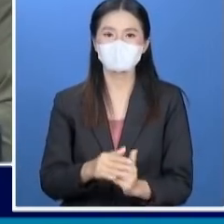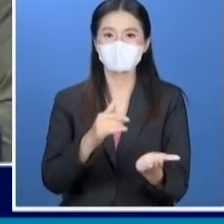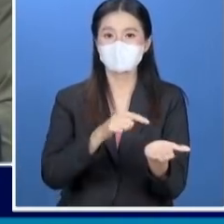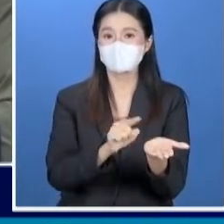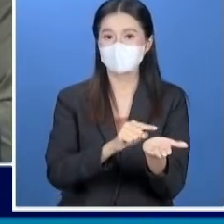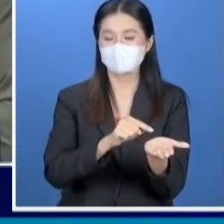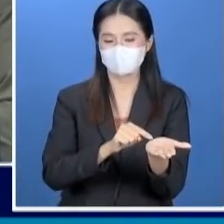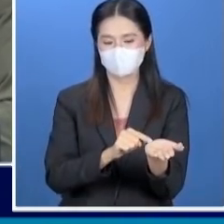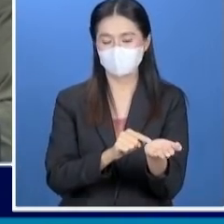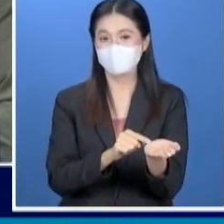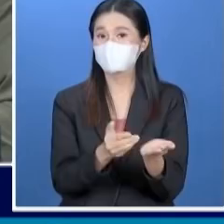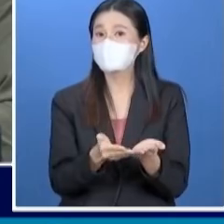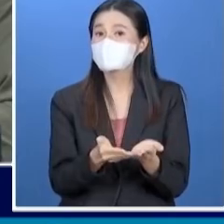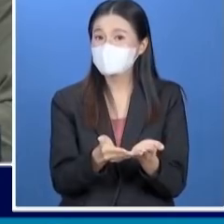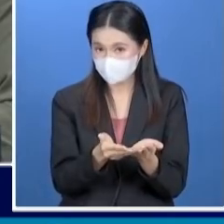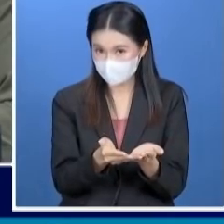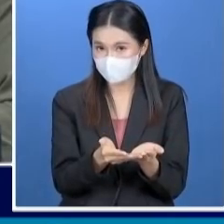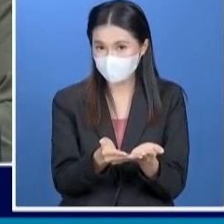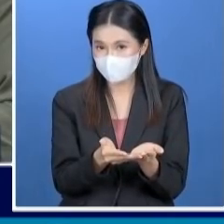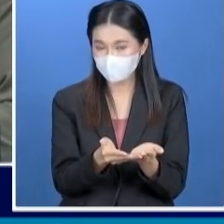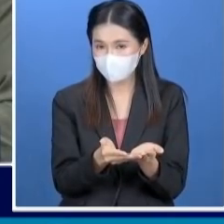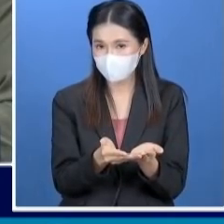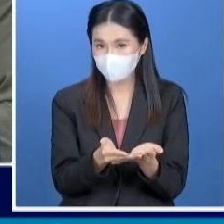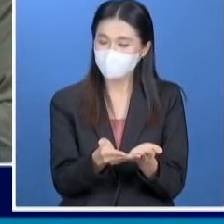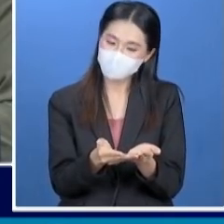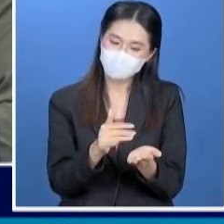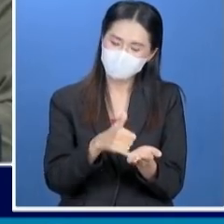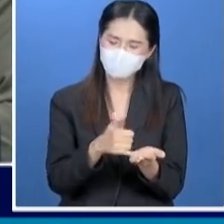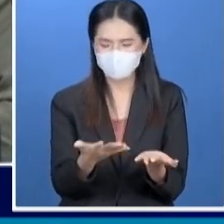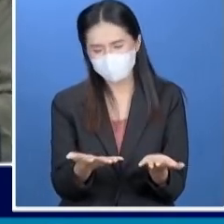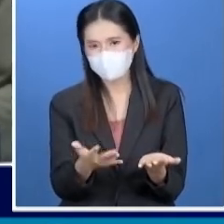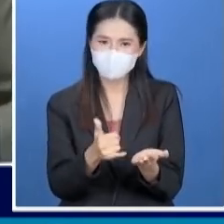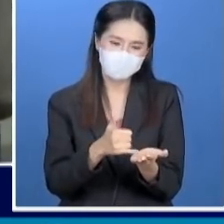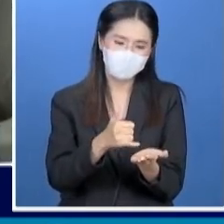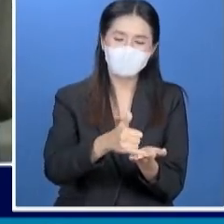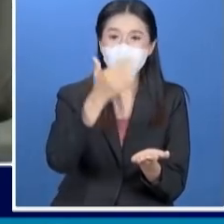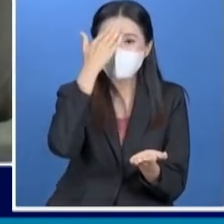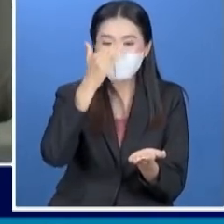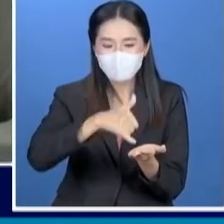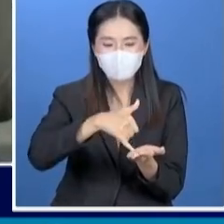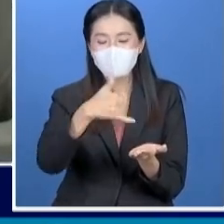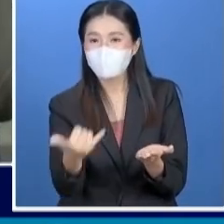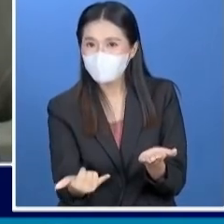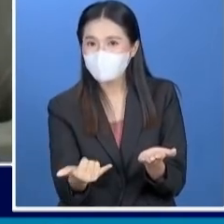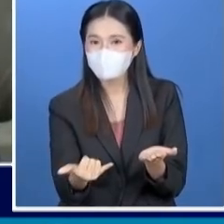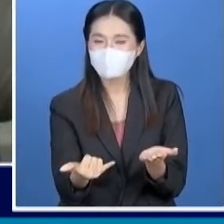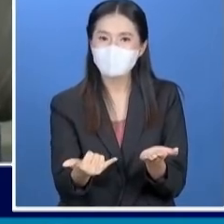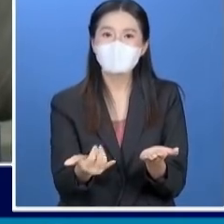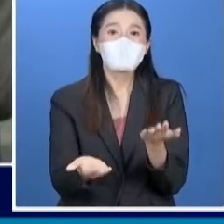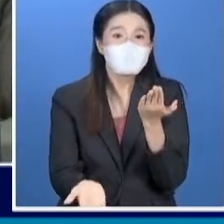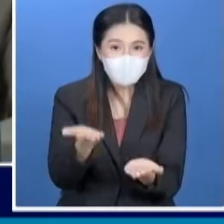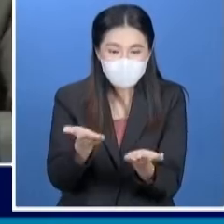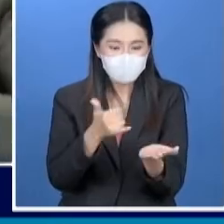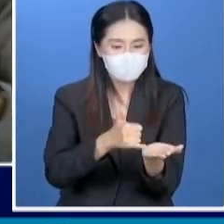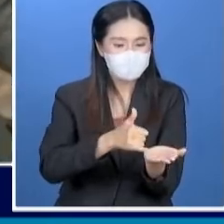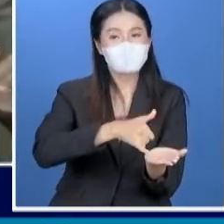ที่คือการตกหัวเรือนะครับหรือการตก